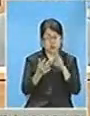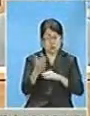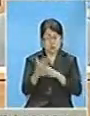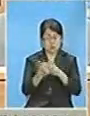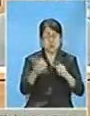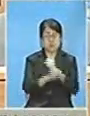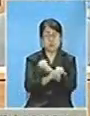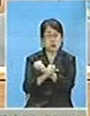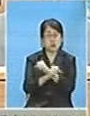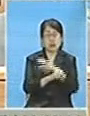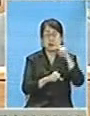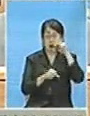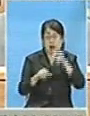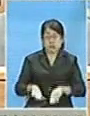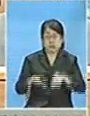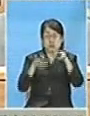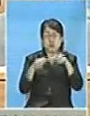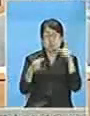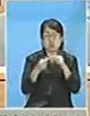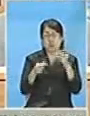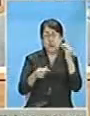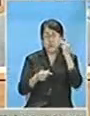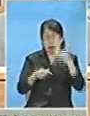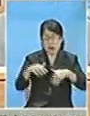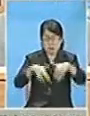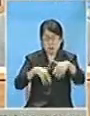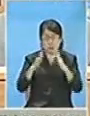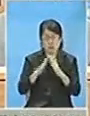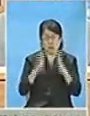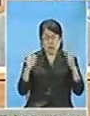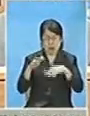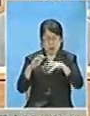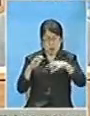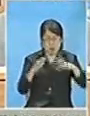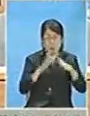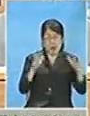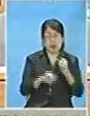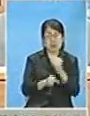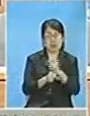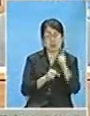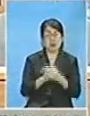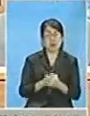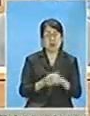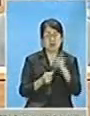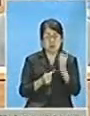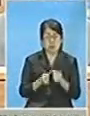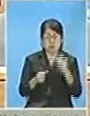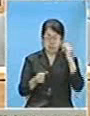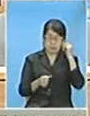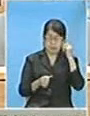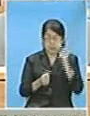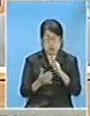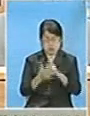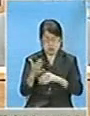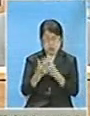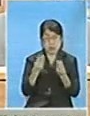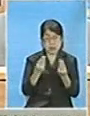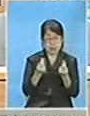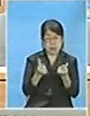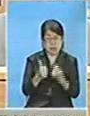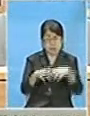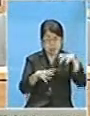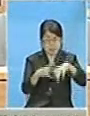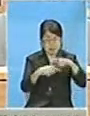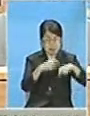มในพื้นที่ชุมชนหนาแน่นและครอบคลุมจุดอ่อนน้ำท่วมที่สำคัญได้ใช้ระบบพื้นที่ปิดล้อมภาษาอังกฤษเรียกว่า